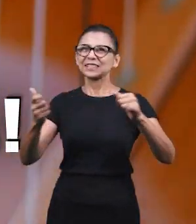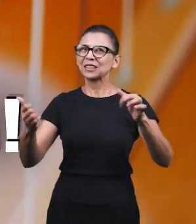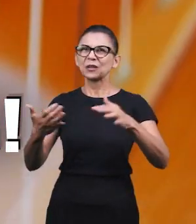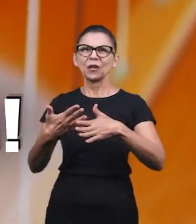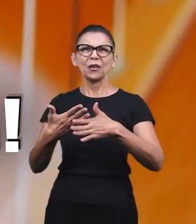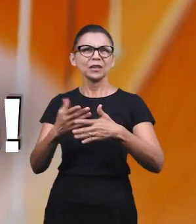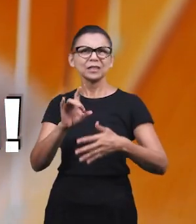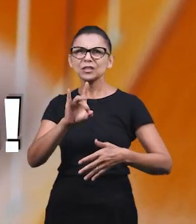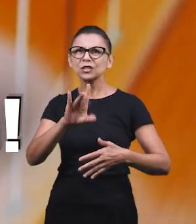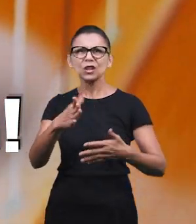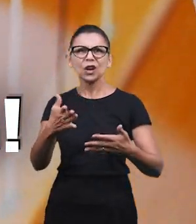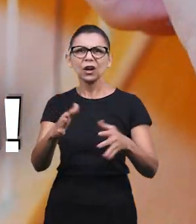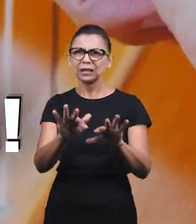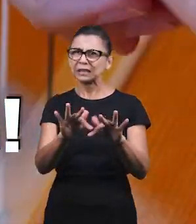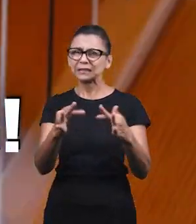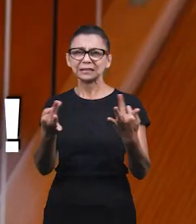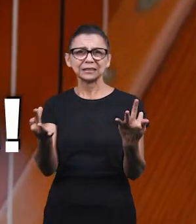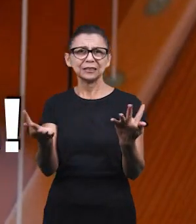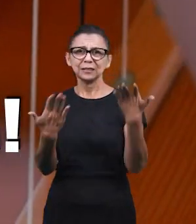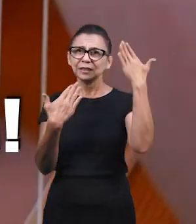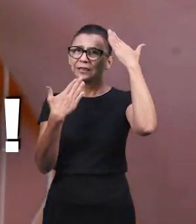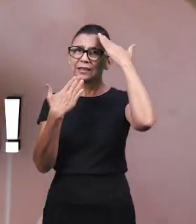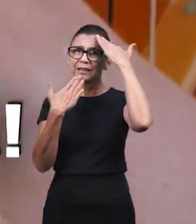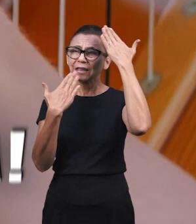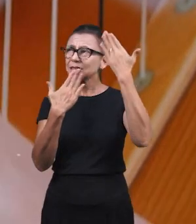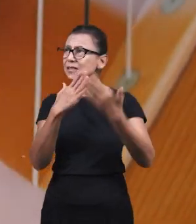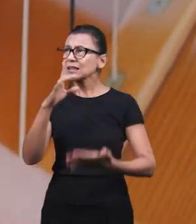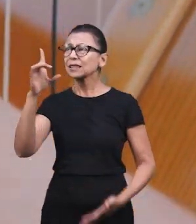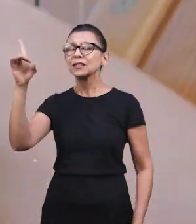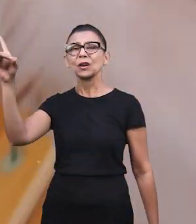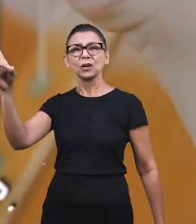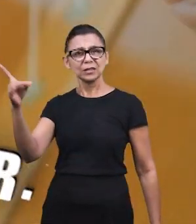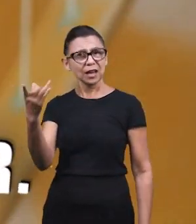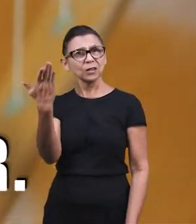Прославляй, лишь прославляй,